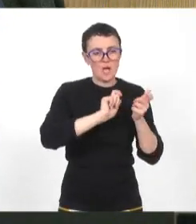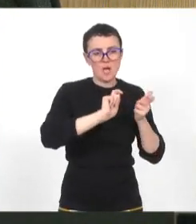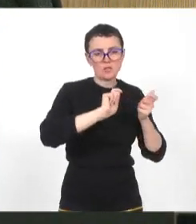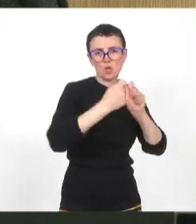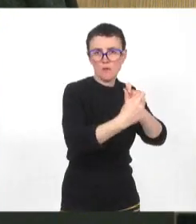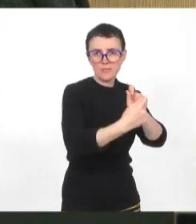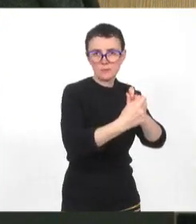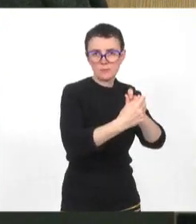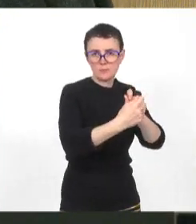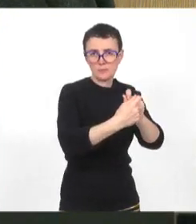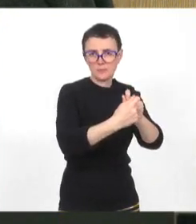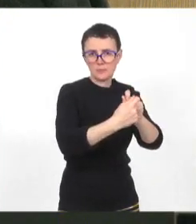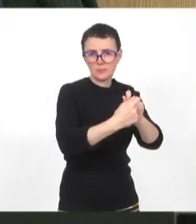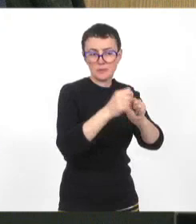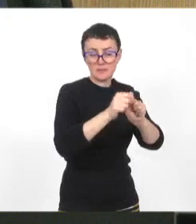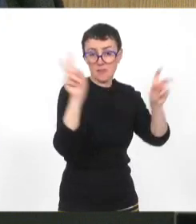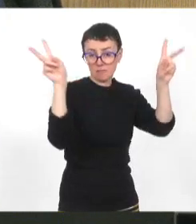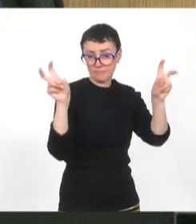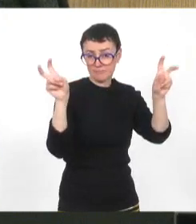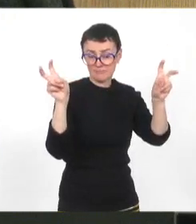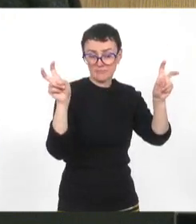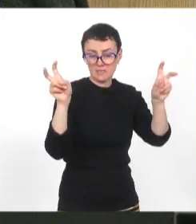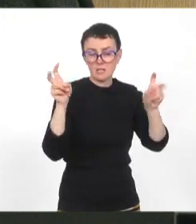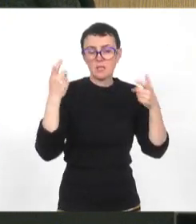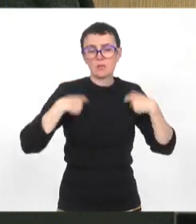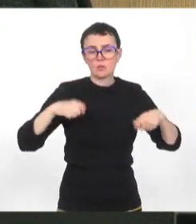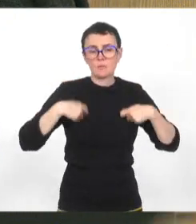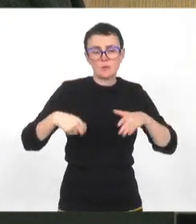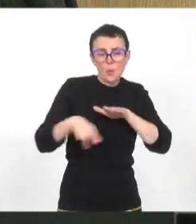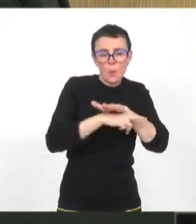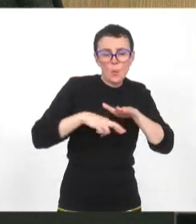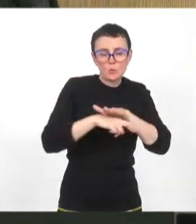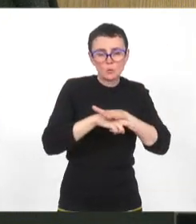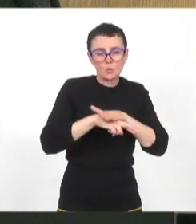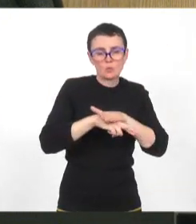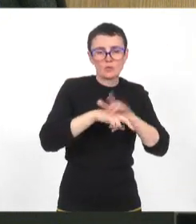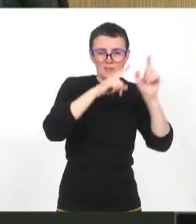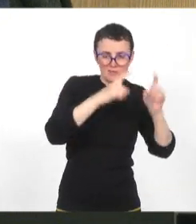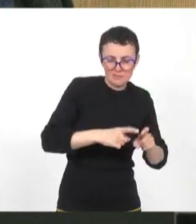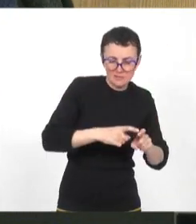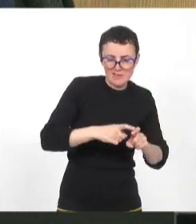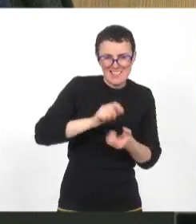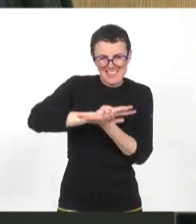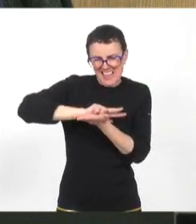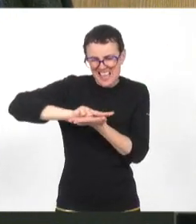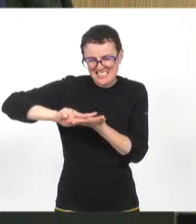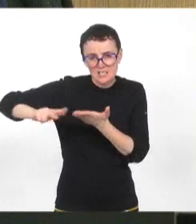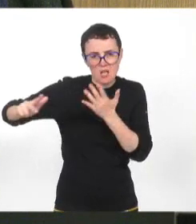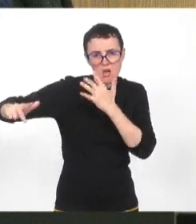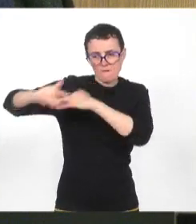je cite, ouvrez les guillemets, visant à réduire ses consommations de ressources et son empreinte environnementale, tout